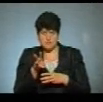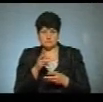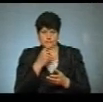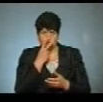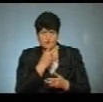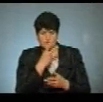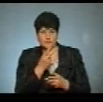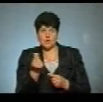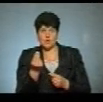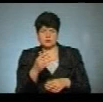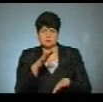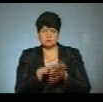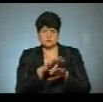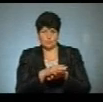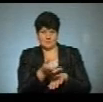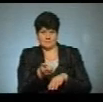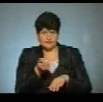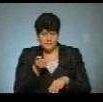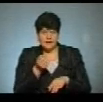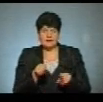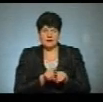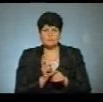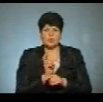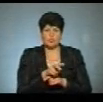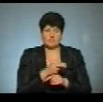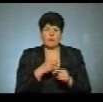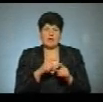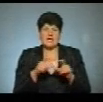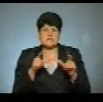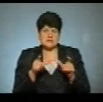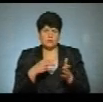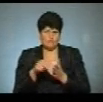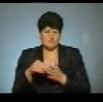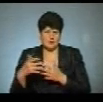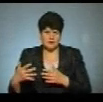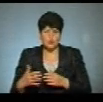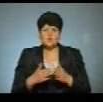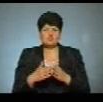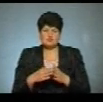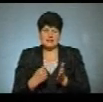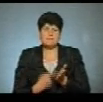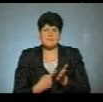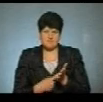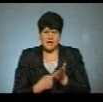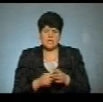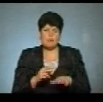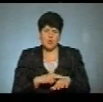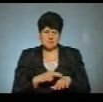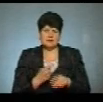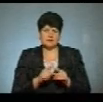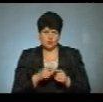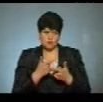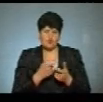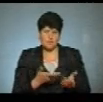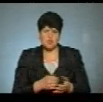знімав готівку в одному з банкоматів, також заходив в магазин за покупками. Сусіди, відповідно, підтвердили поліцейським цю